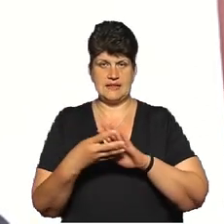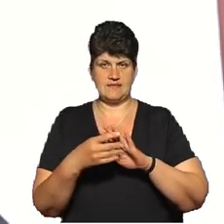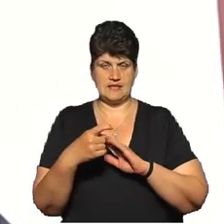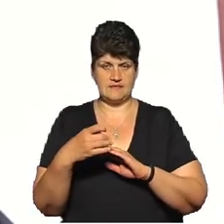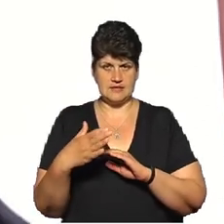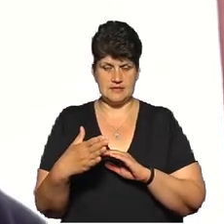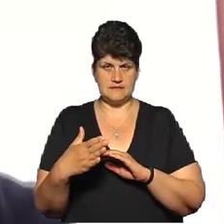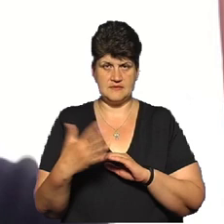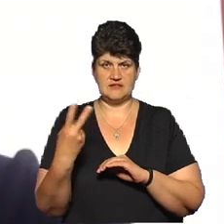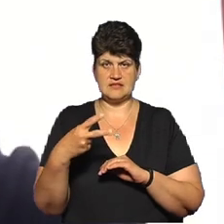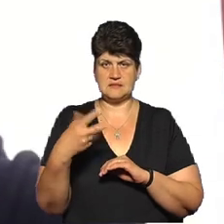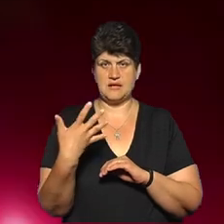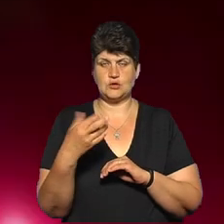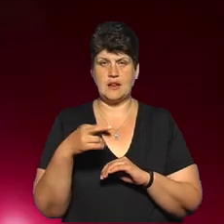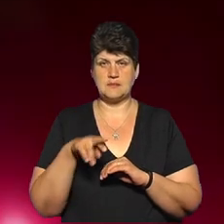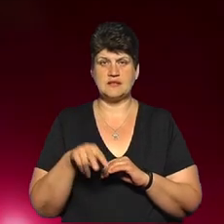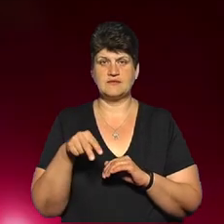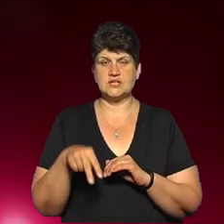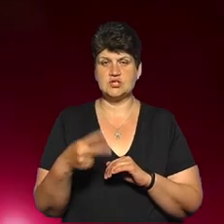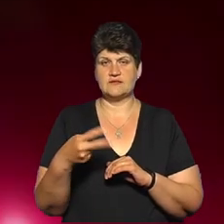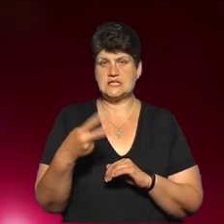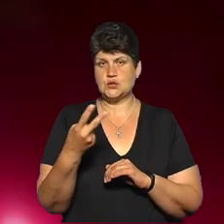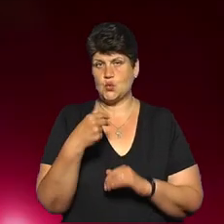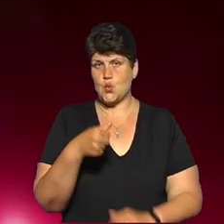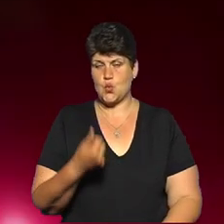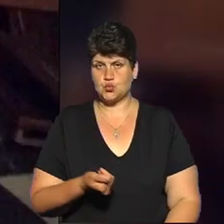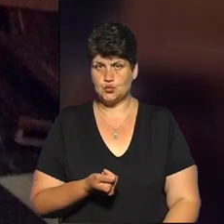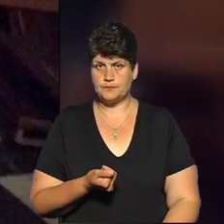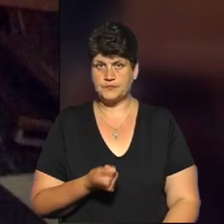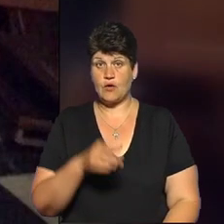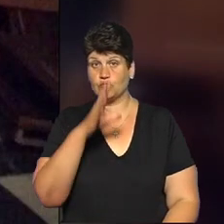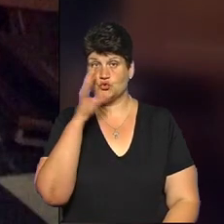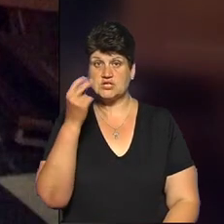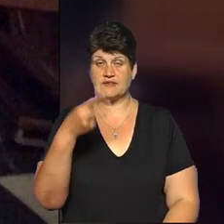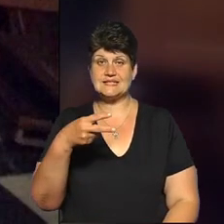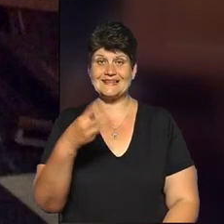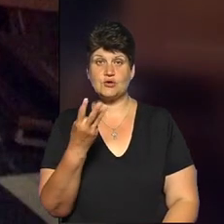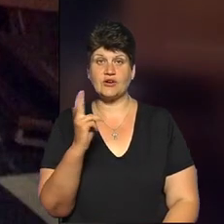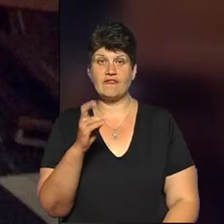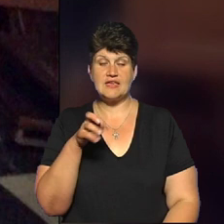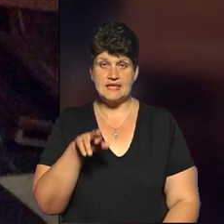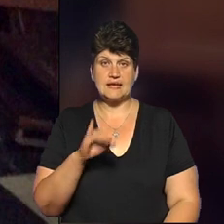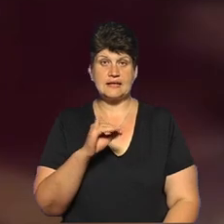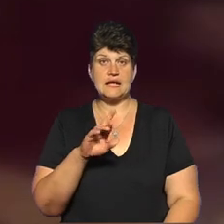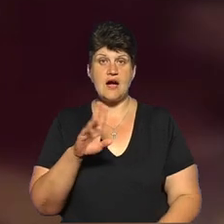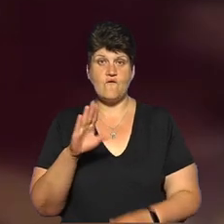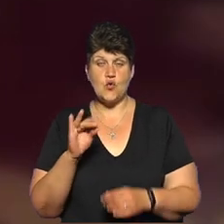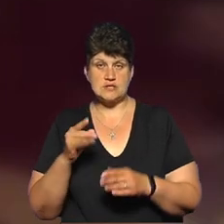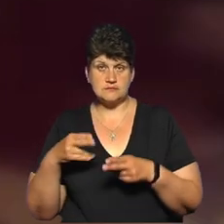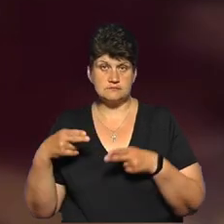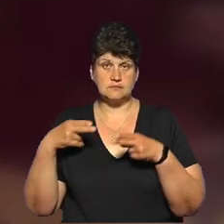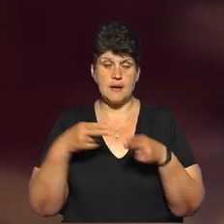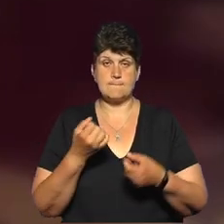25 липня 2022 року. Нагадаю, вночі 23 квітня Ірина Яворська-Скрабут заїхала автомобілем в архікатедральний